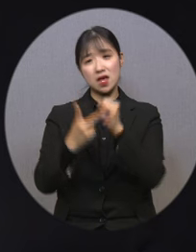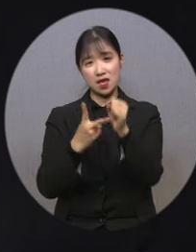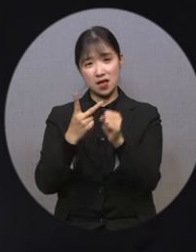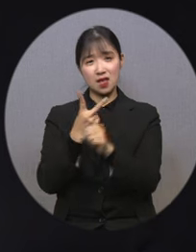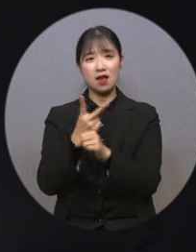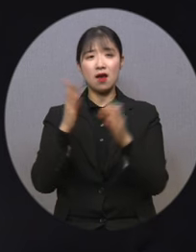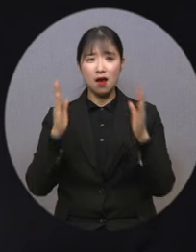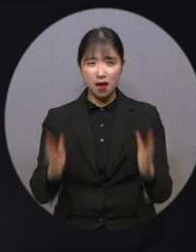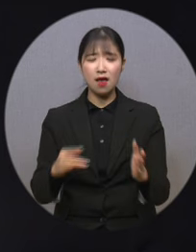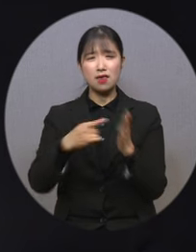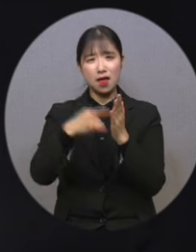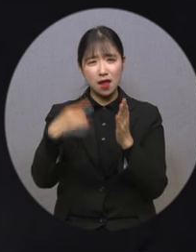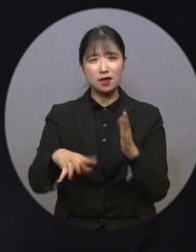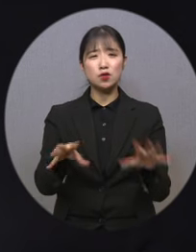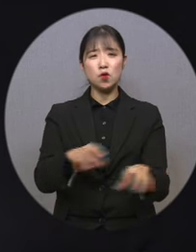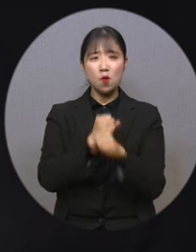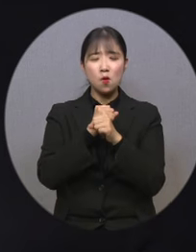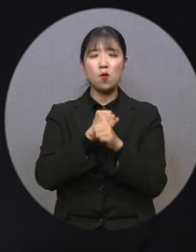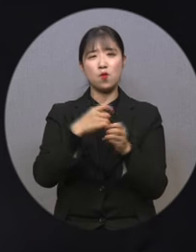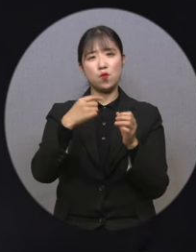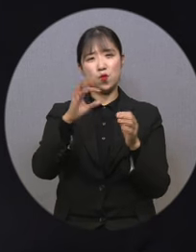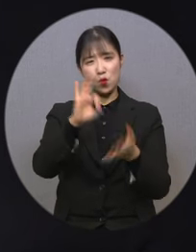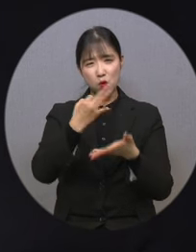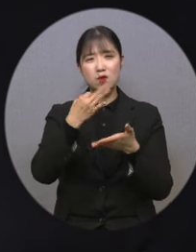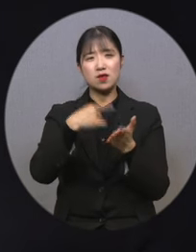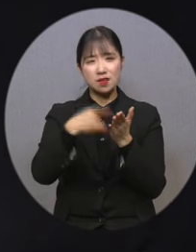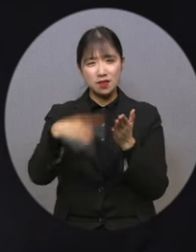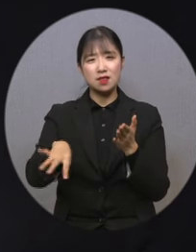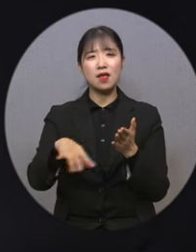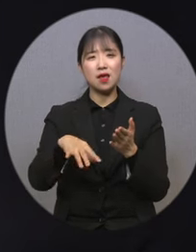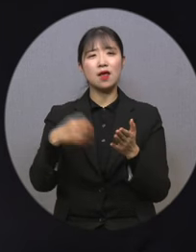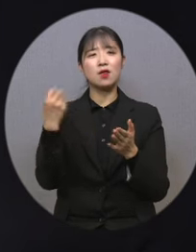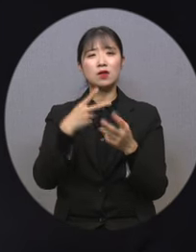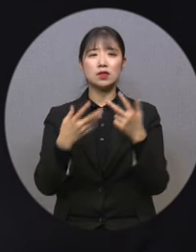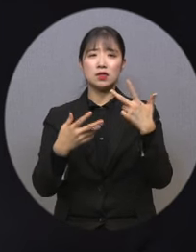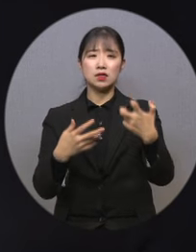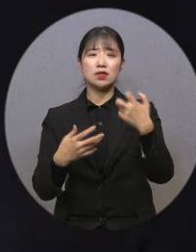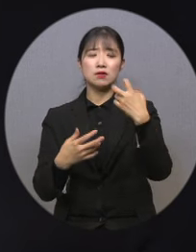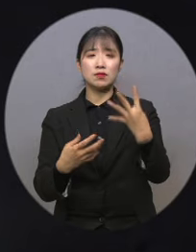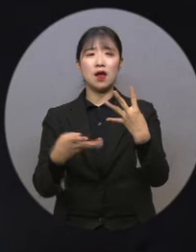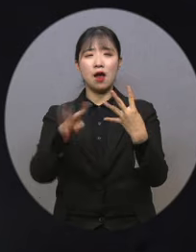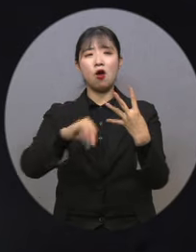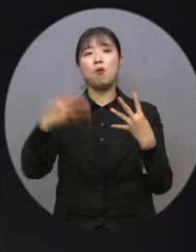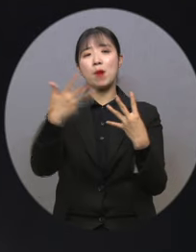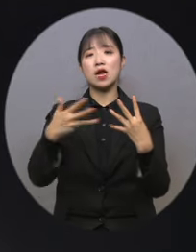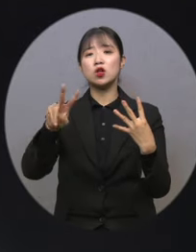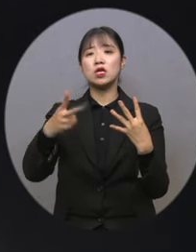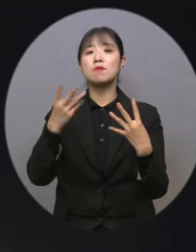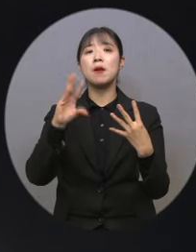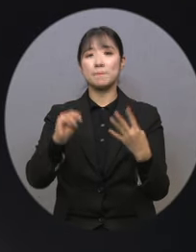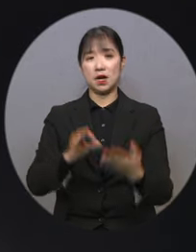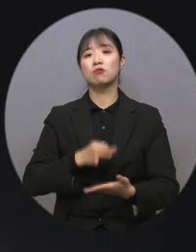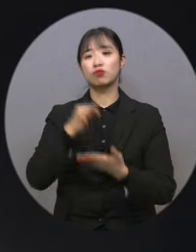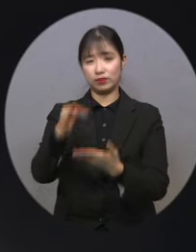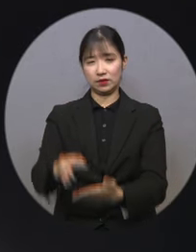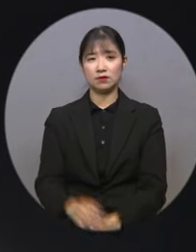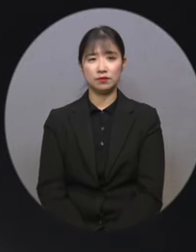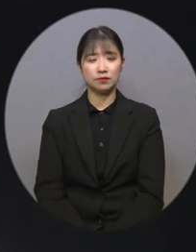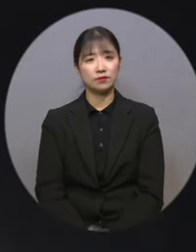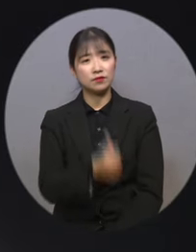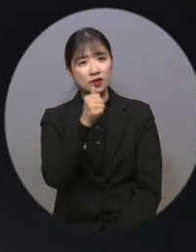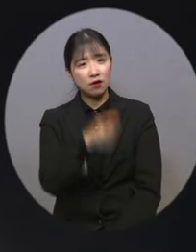세금을 종합소득세하고 기타 세금을 74억 8,200만 원을 냈어요. 허 후보께서는요. 예,